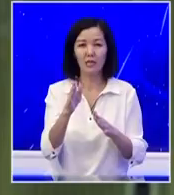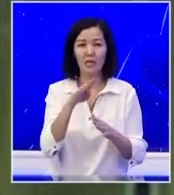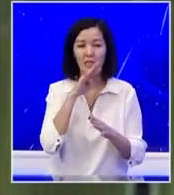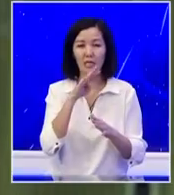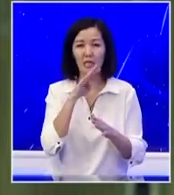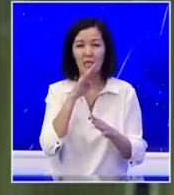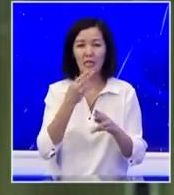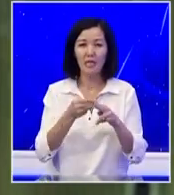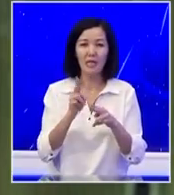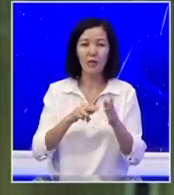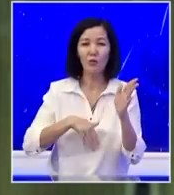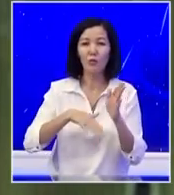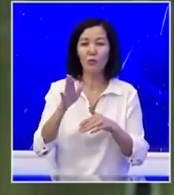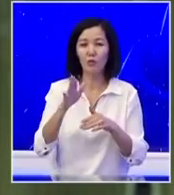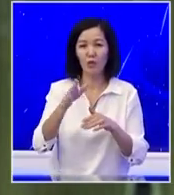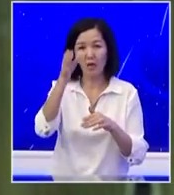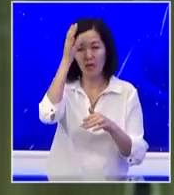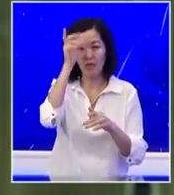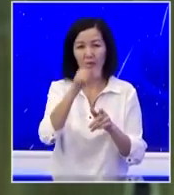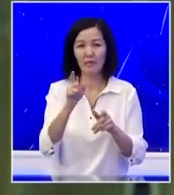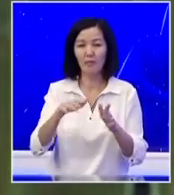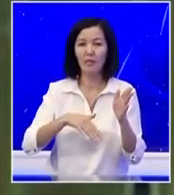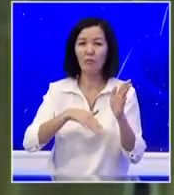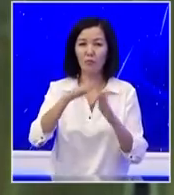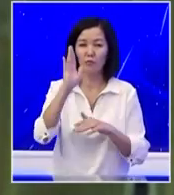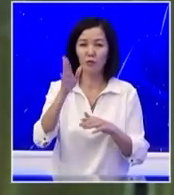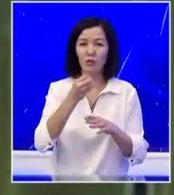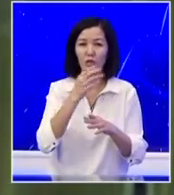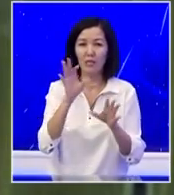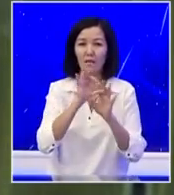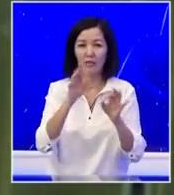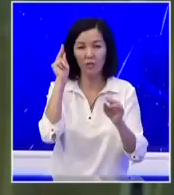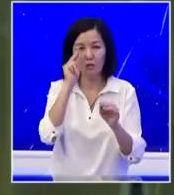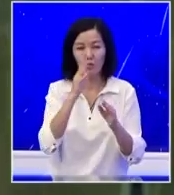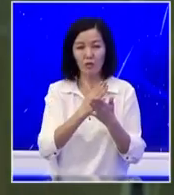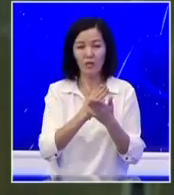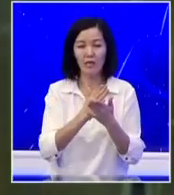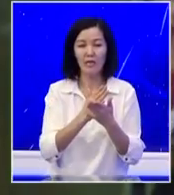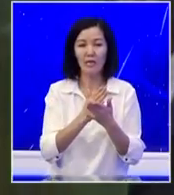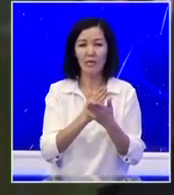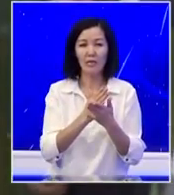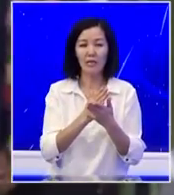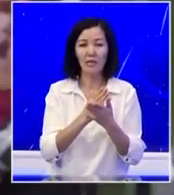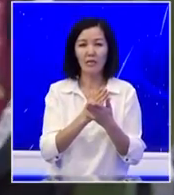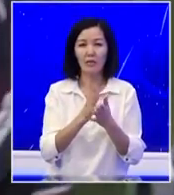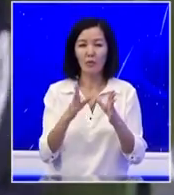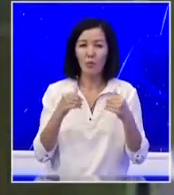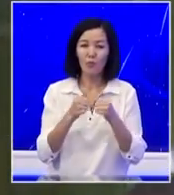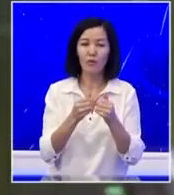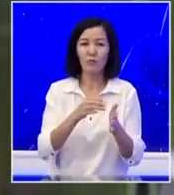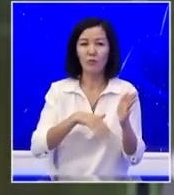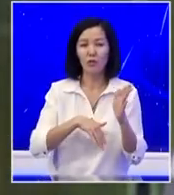Текеліде ең үлгілі отбасының балалары деп айтатындай. Жақсы оқыңыздар, жақсы үлгілі отбасы болдыңдар, үлгі балалар